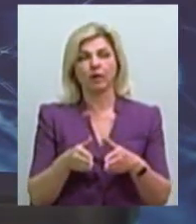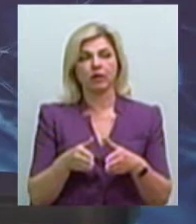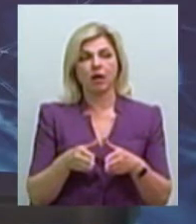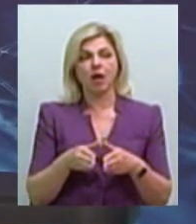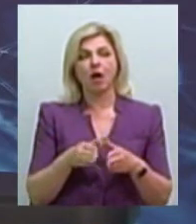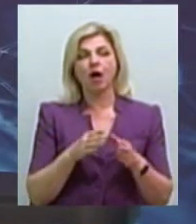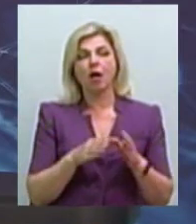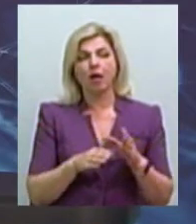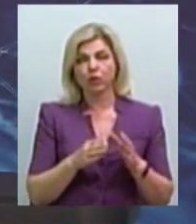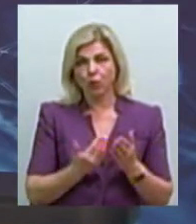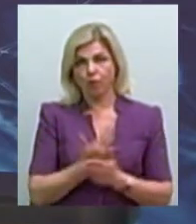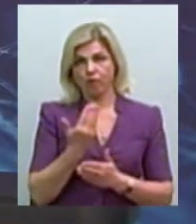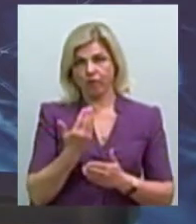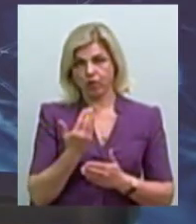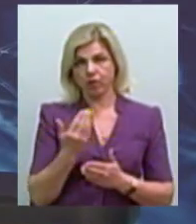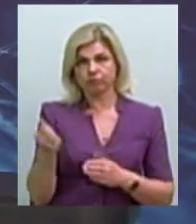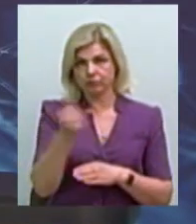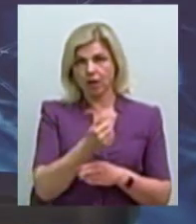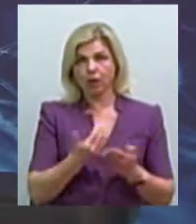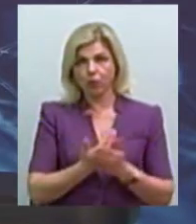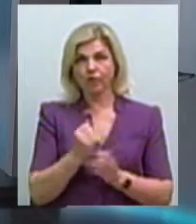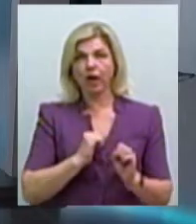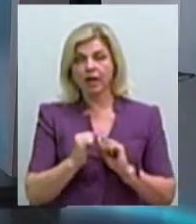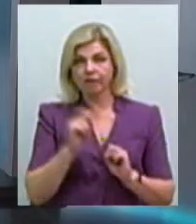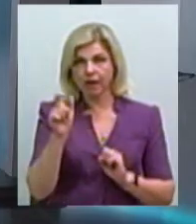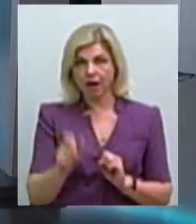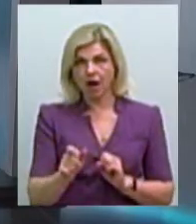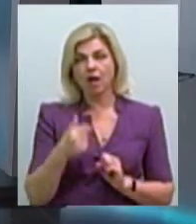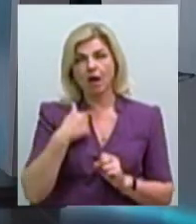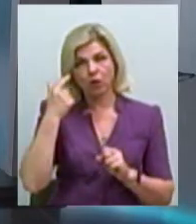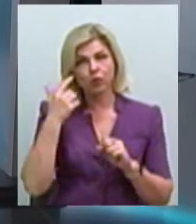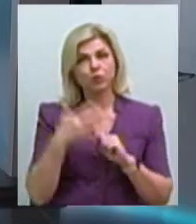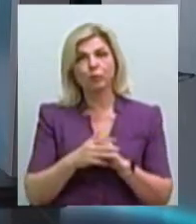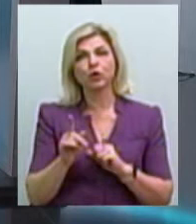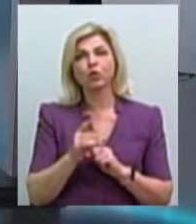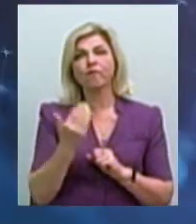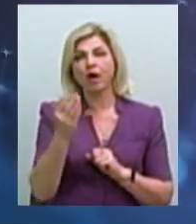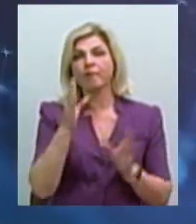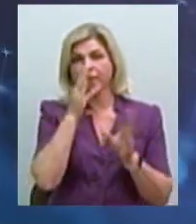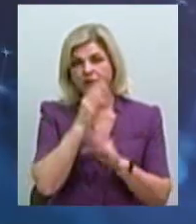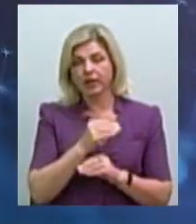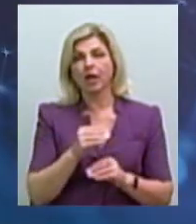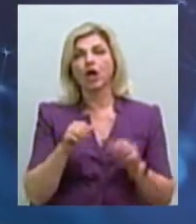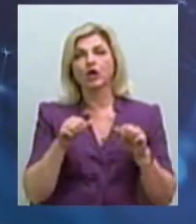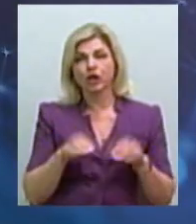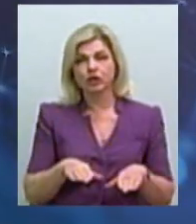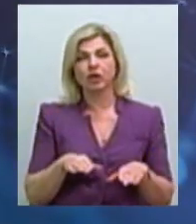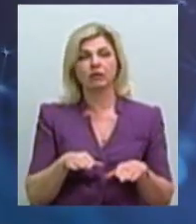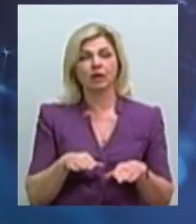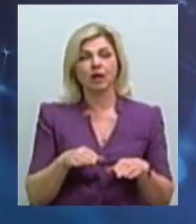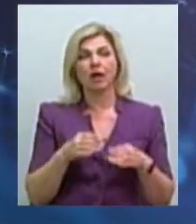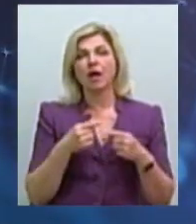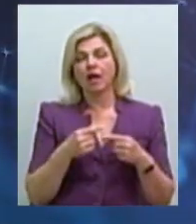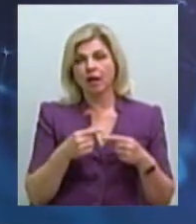керівника. Я так розумію, що зазвичай вам вдається розв'язувати трудовий спір між існуючим колективом і